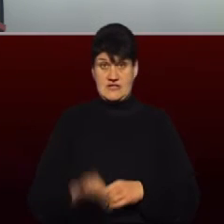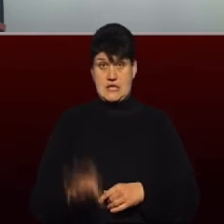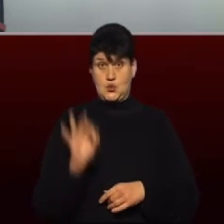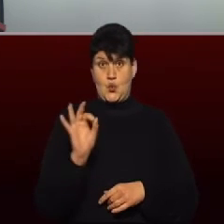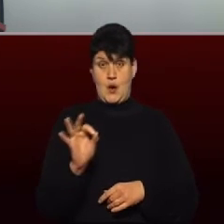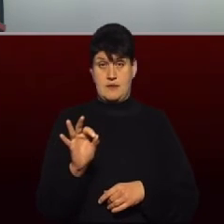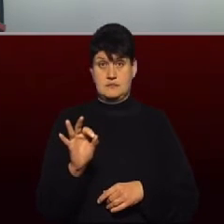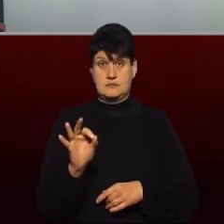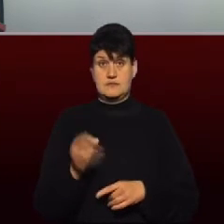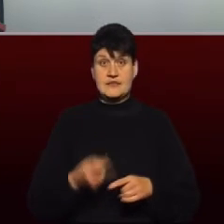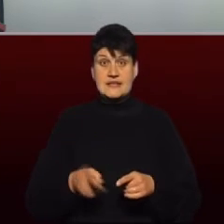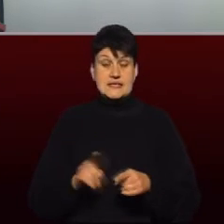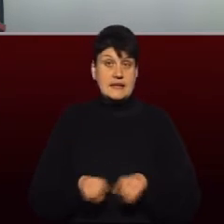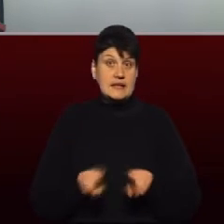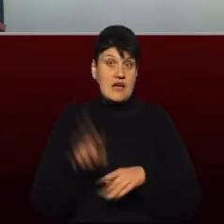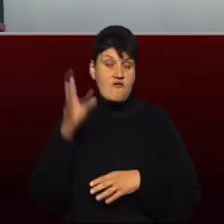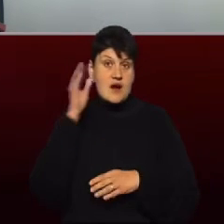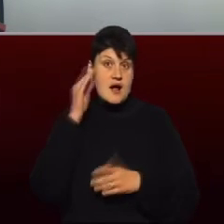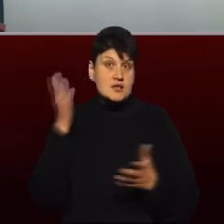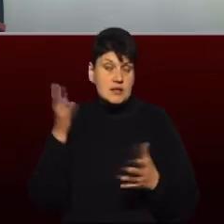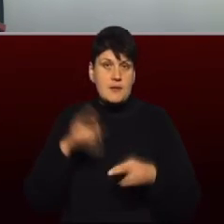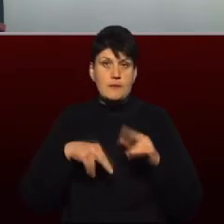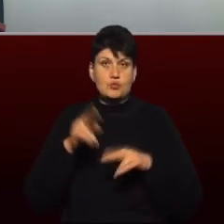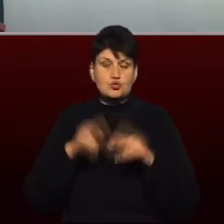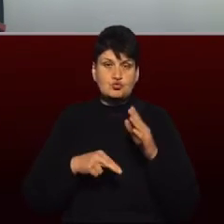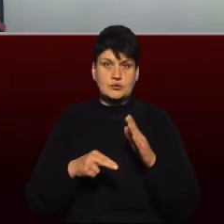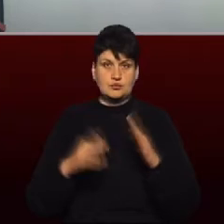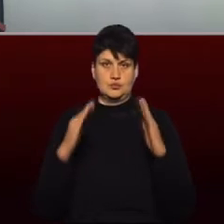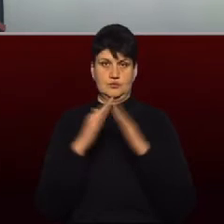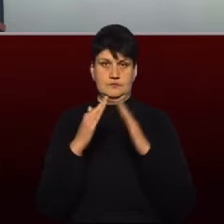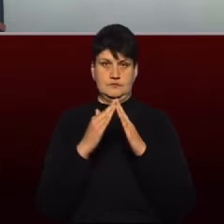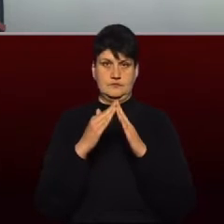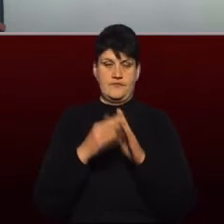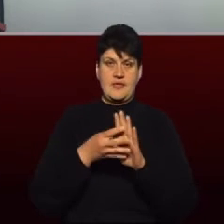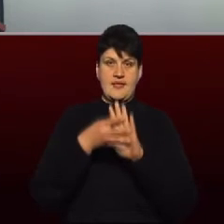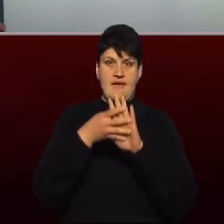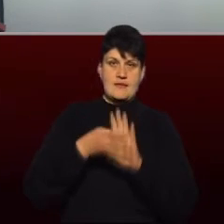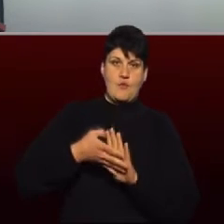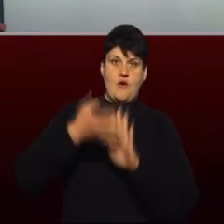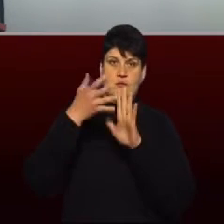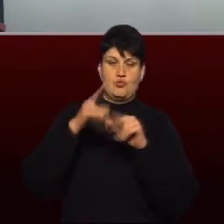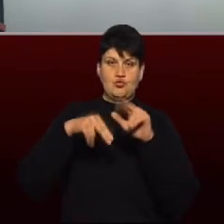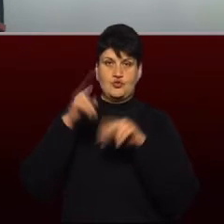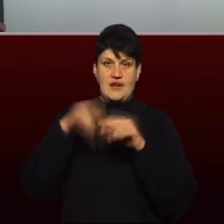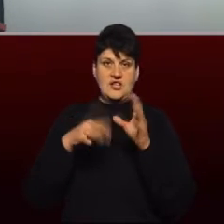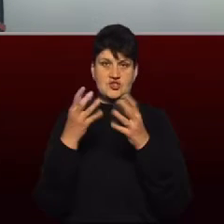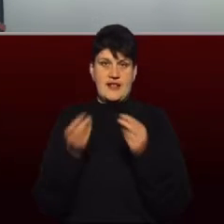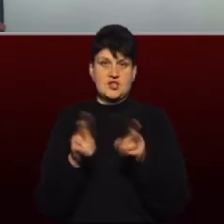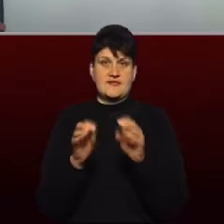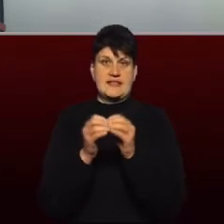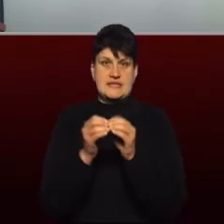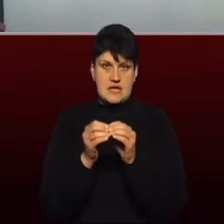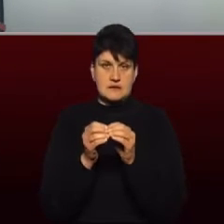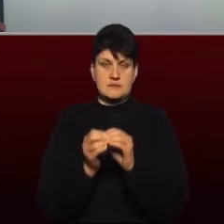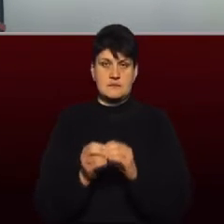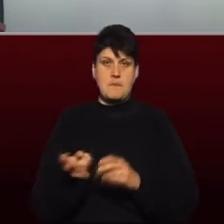враження, як ми будуємо хмарочос, до 9-го поверха добудували, ще 10-й залишився. Прийшов новий прораб,